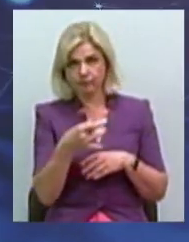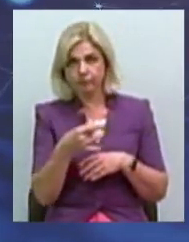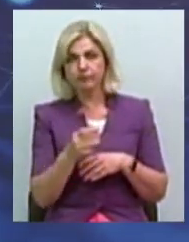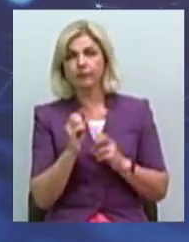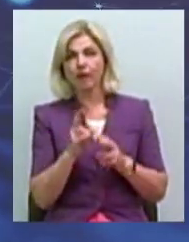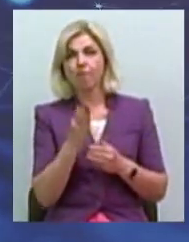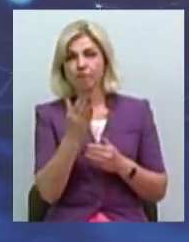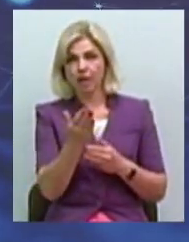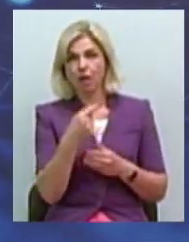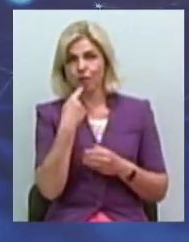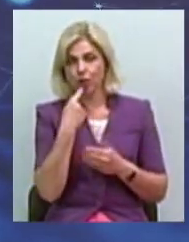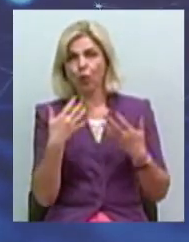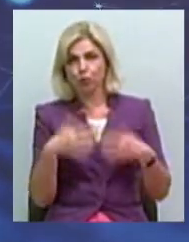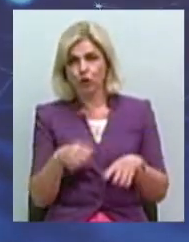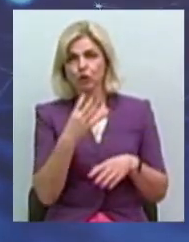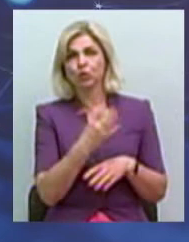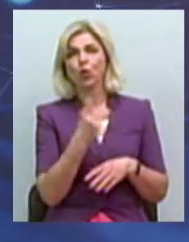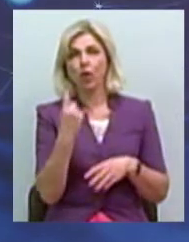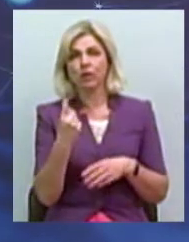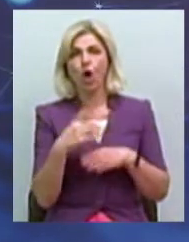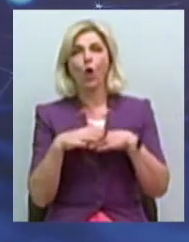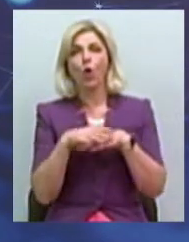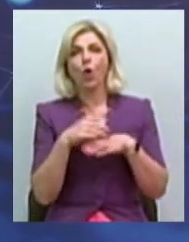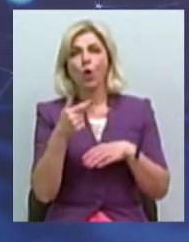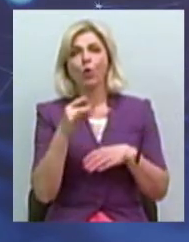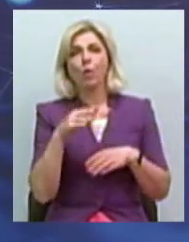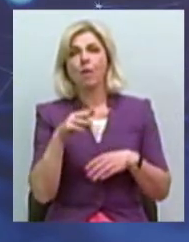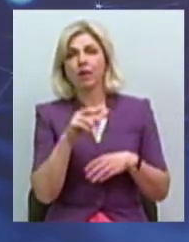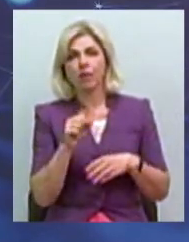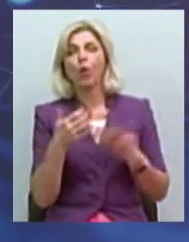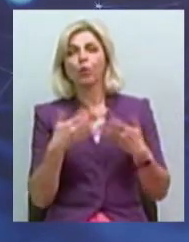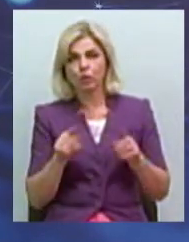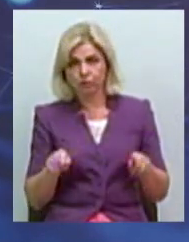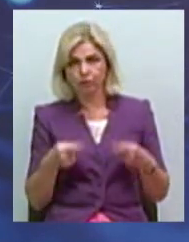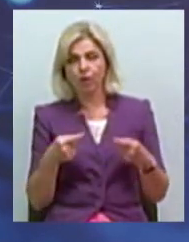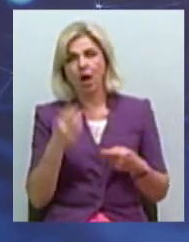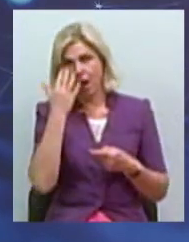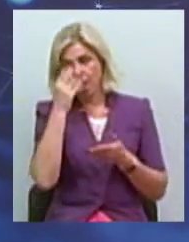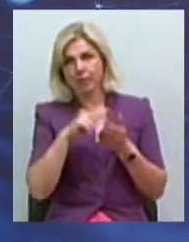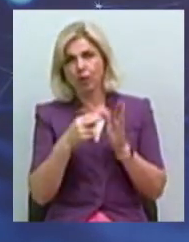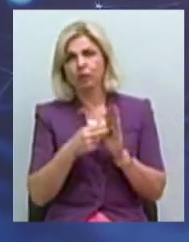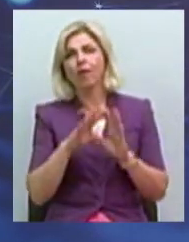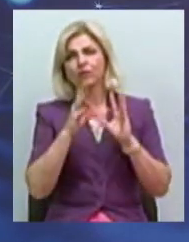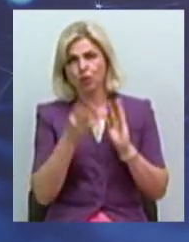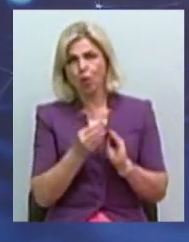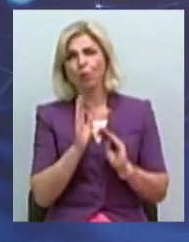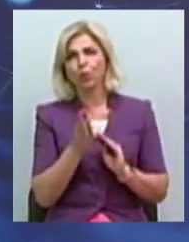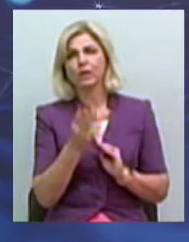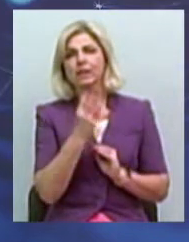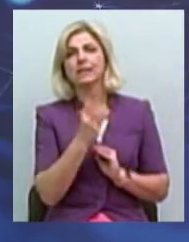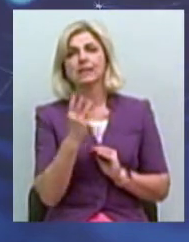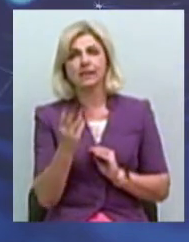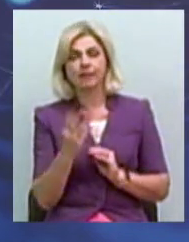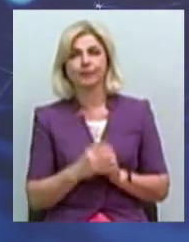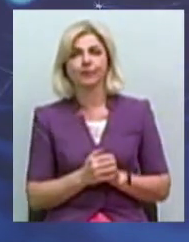вже сказали, вже 41 громада у нас створена. Ну, тут пропонується, що всього буде 33. Це може